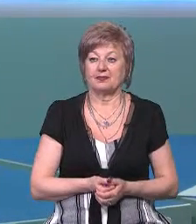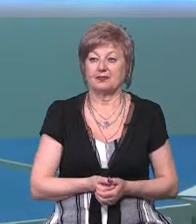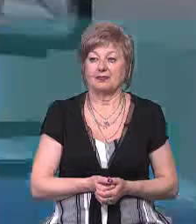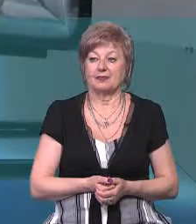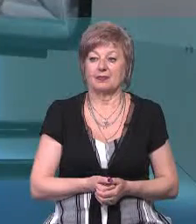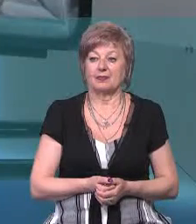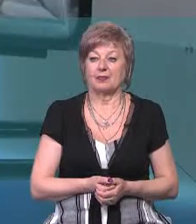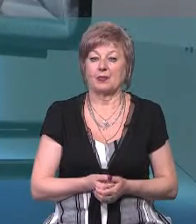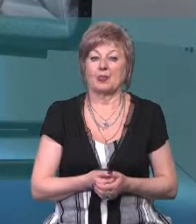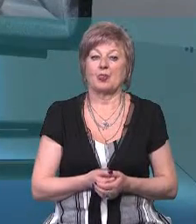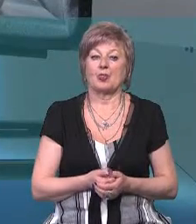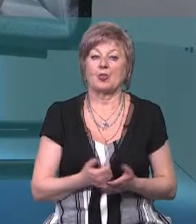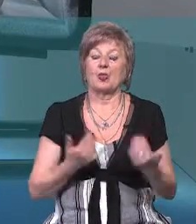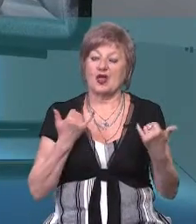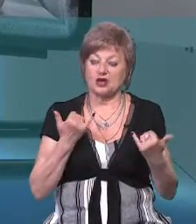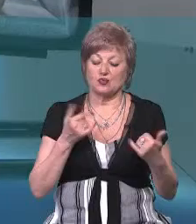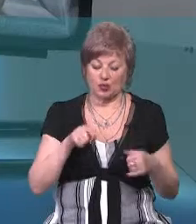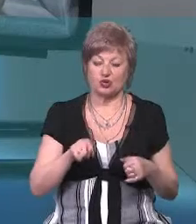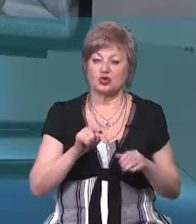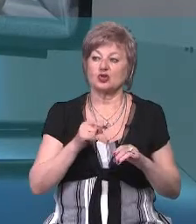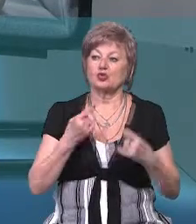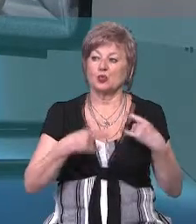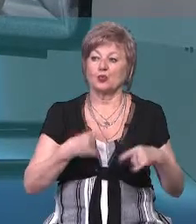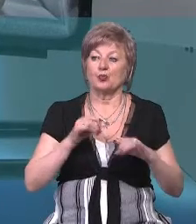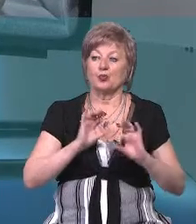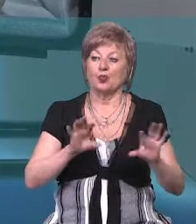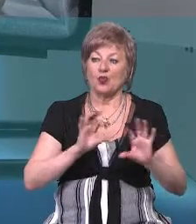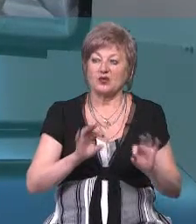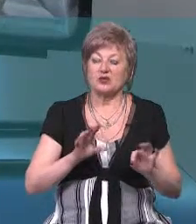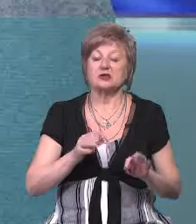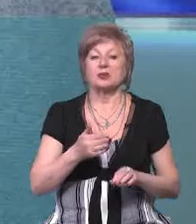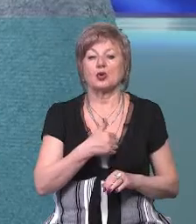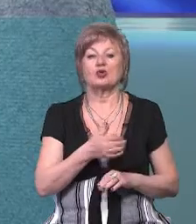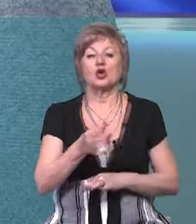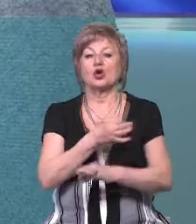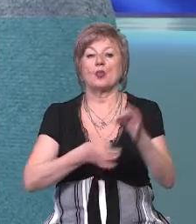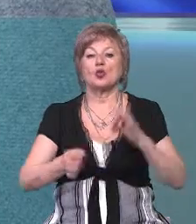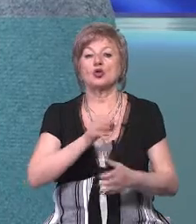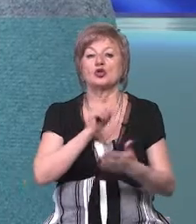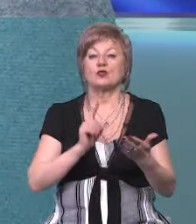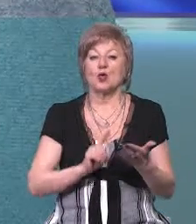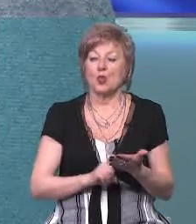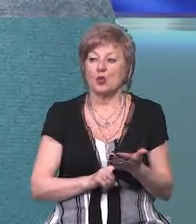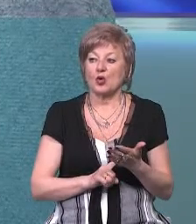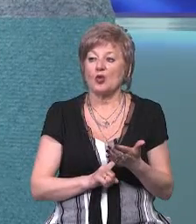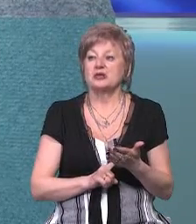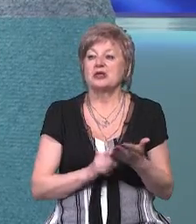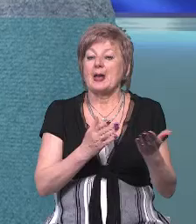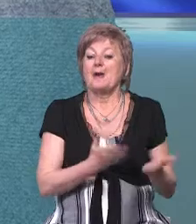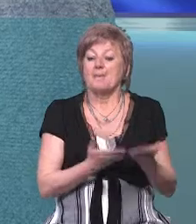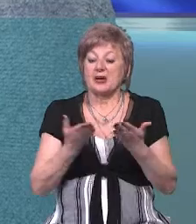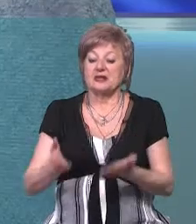Ми на сьогоднішній наш ефір в рамках, щоб обговорити питання інформаційної безпеки,